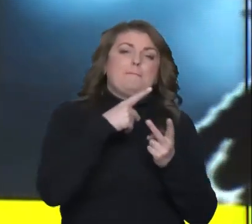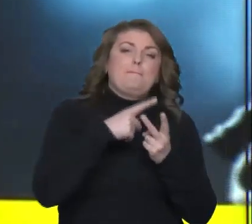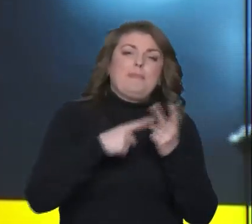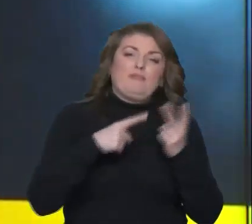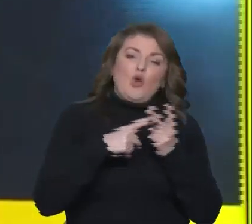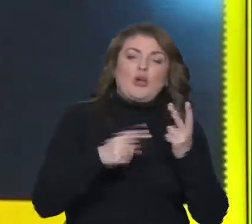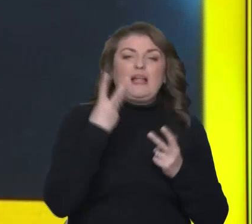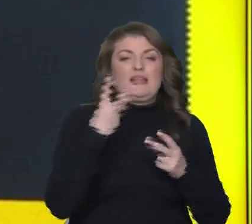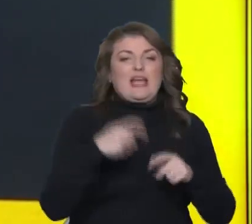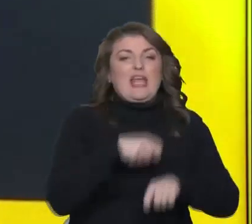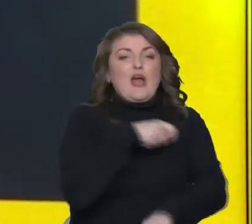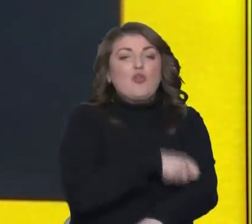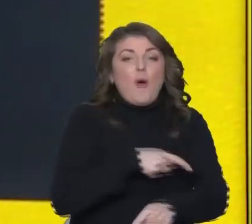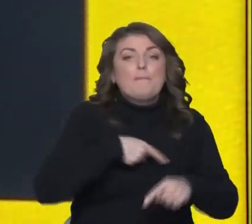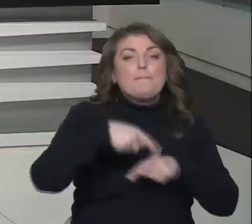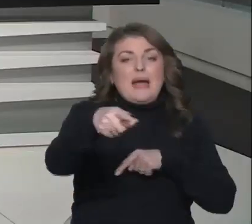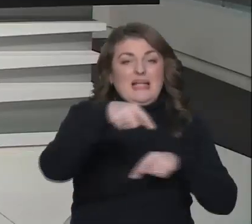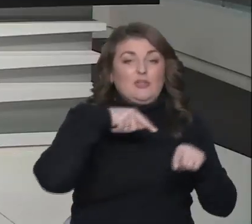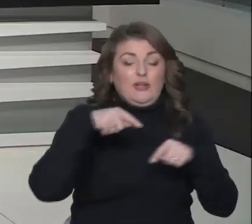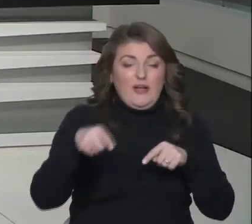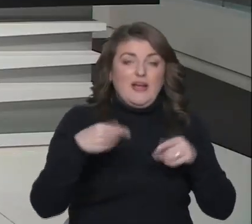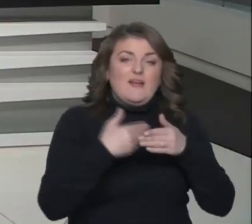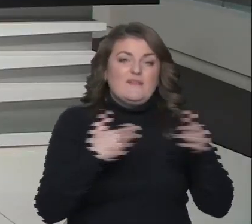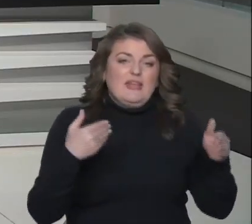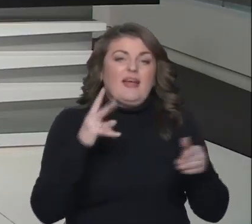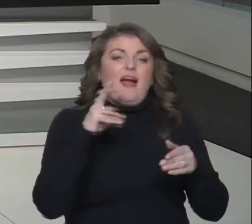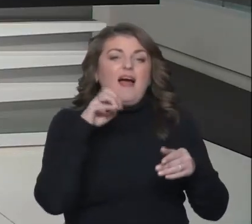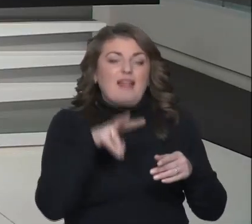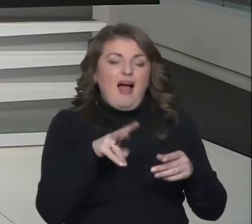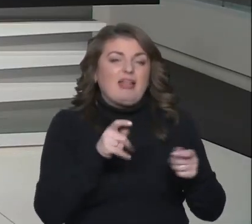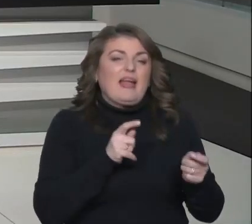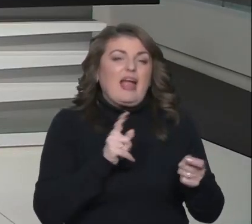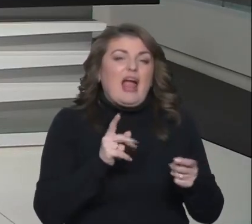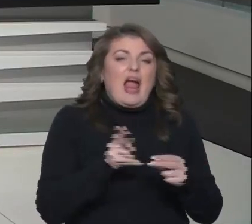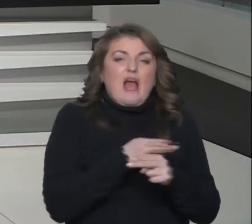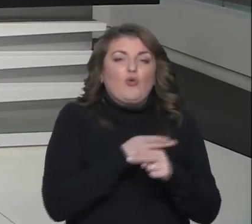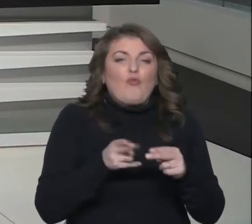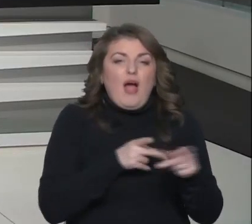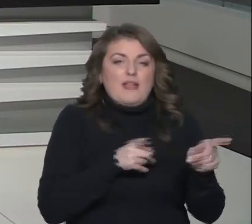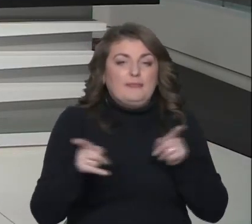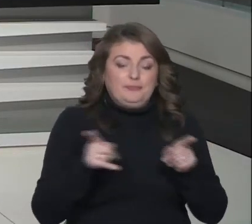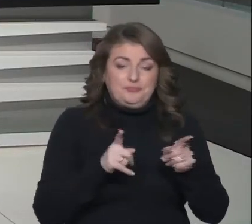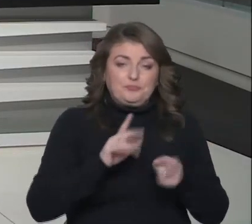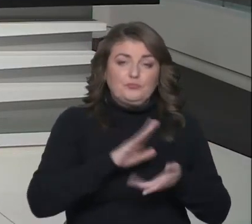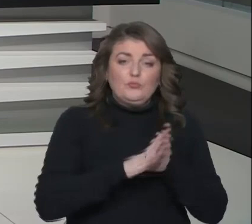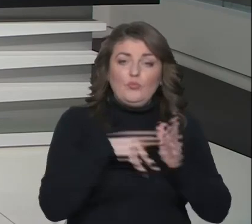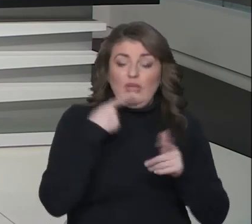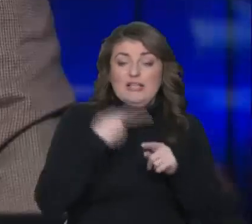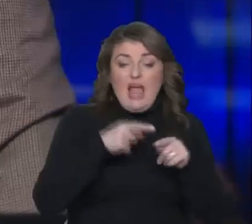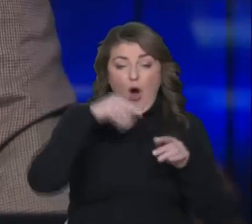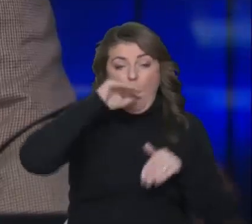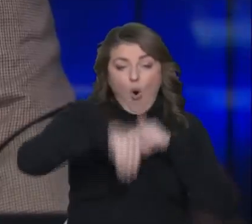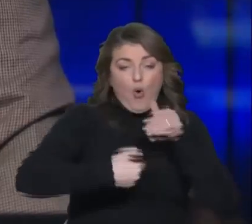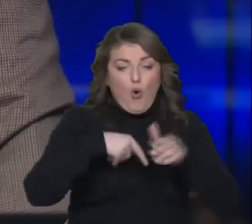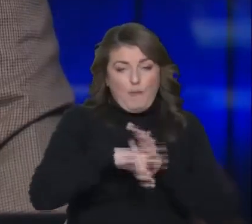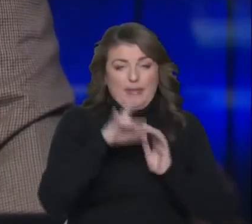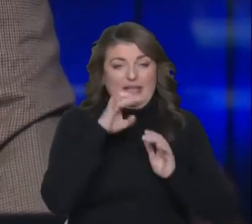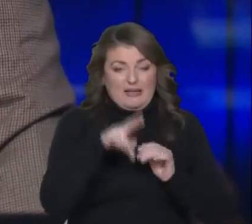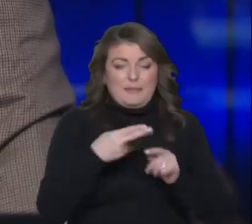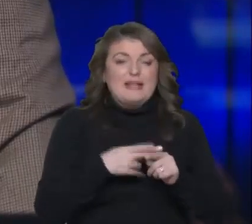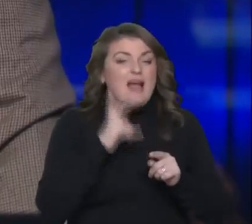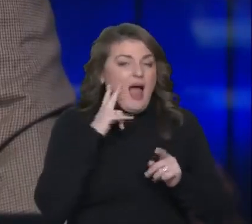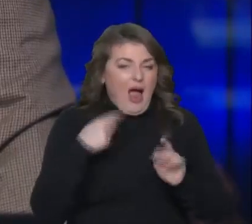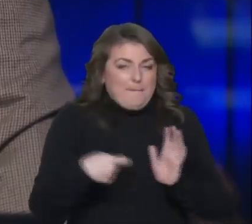1,5-3 кілометри в залежності від знов таки каналів керування. Угу. Умовно кажучи, цей окопний реп, це